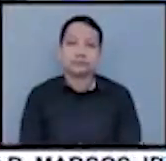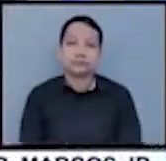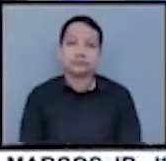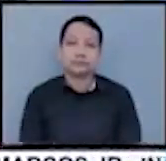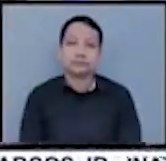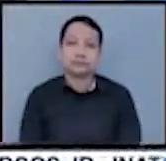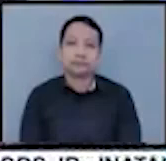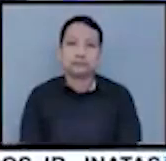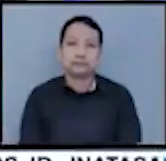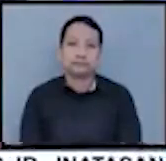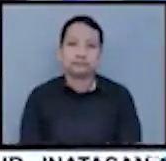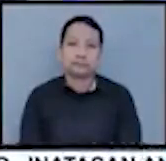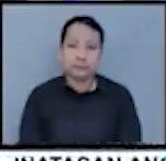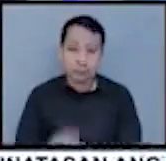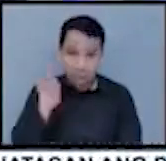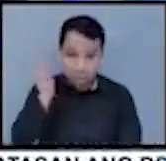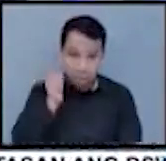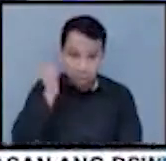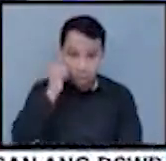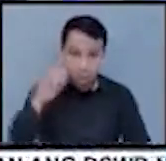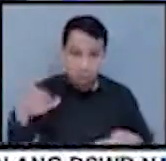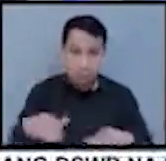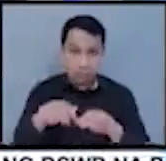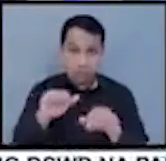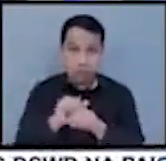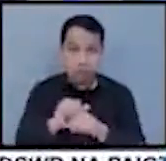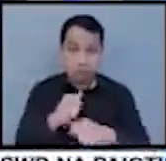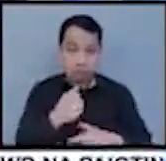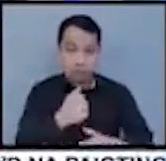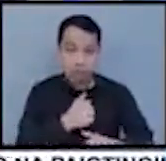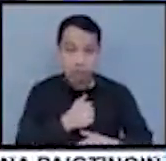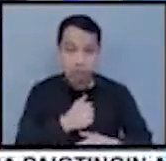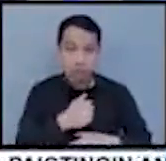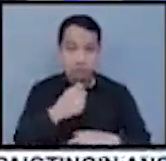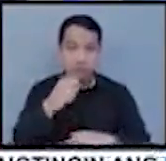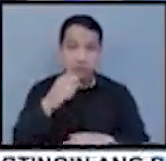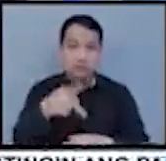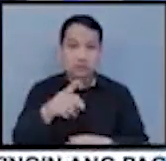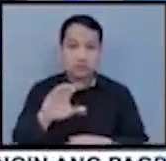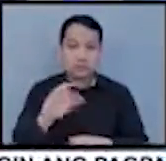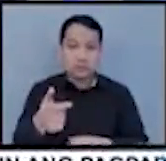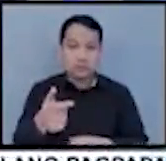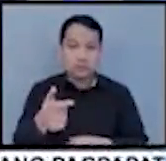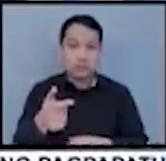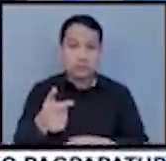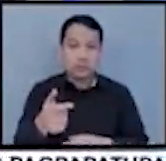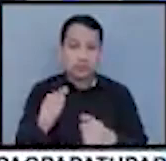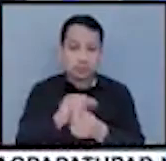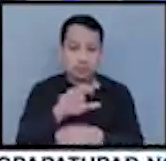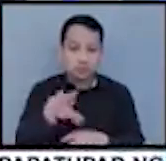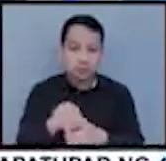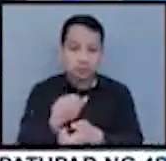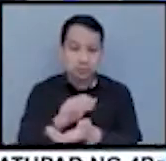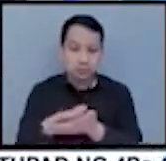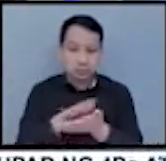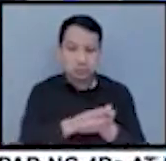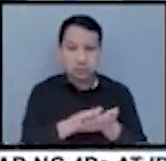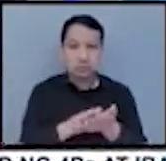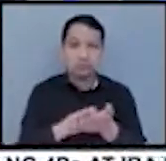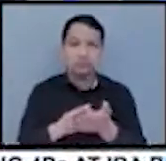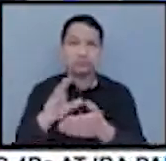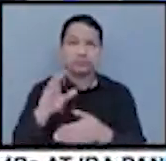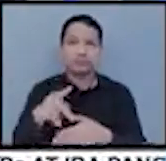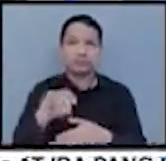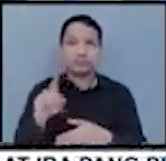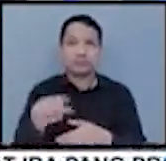ating government at work, Coast Guard trainees nakiisa sa coastal cleanup drive sa Rojas City sa Capiz at 2023 QC Food Bazaar ng lokal